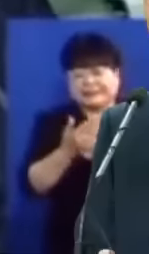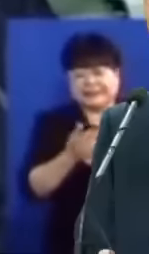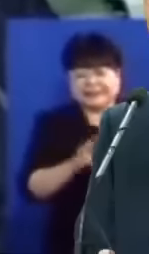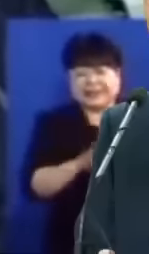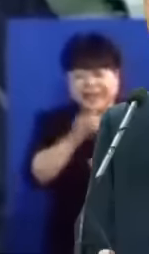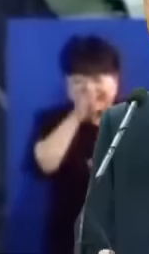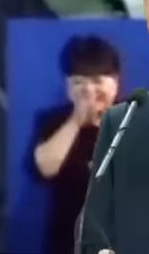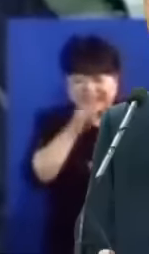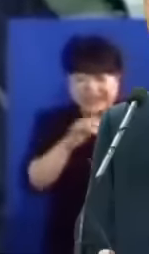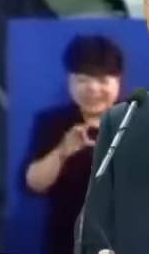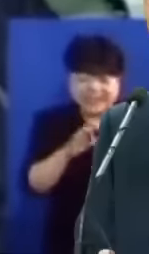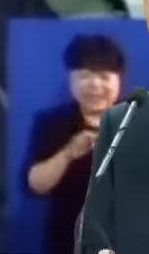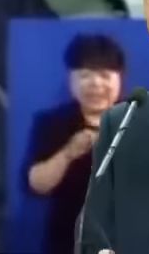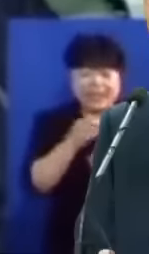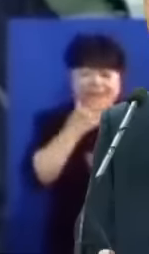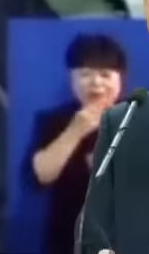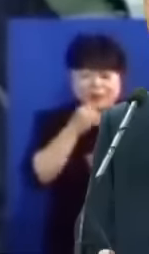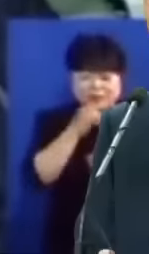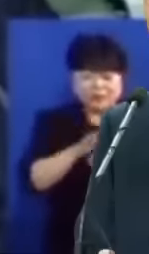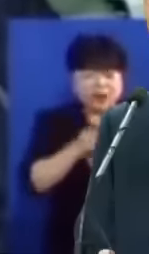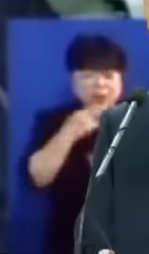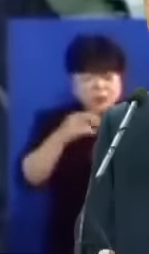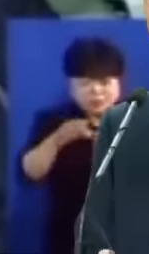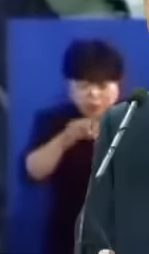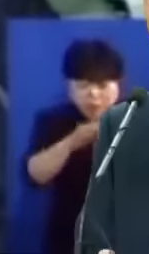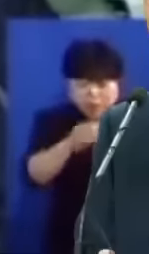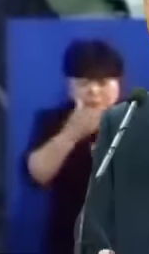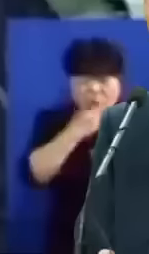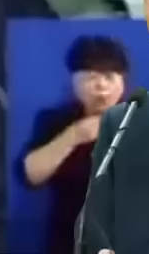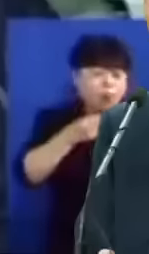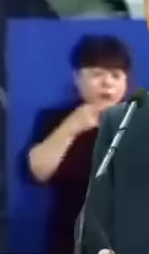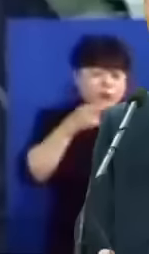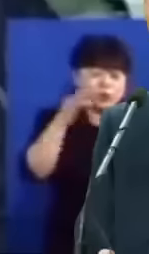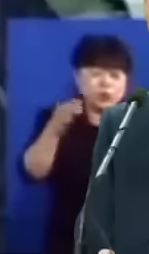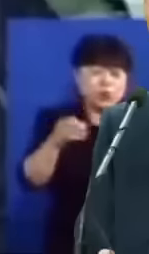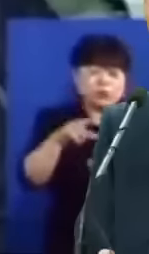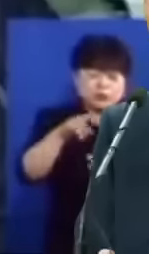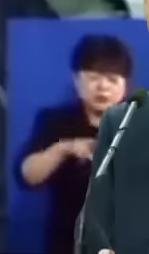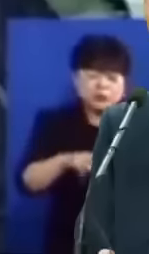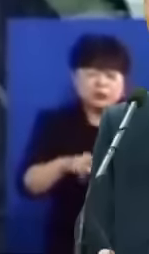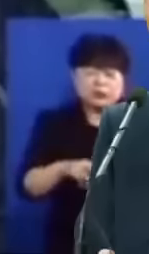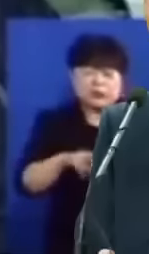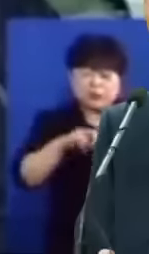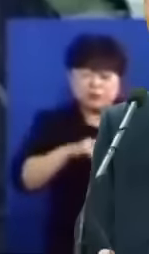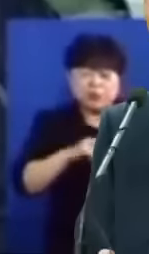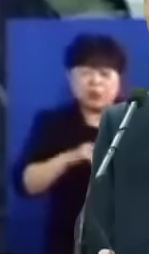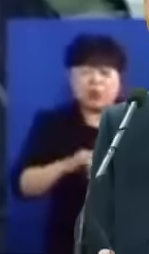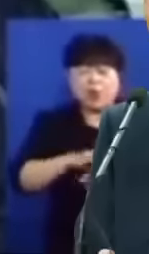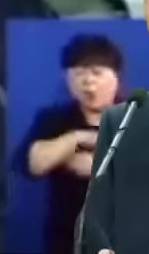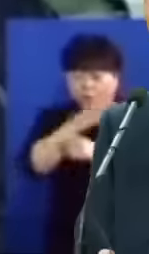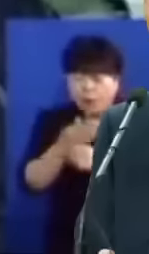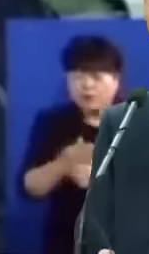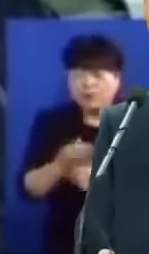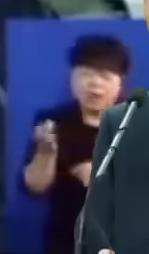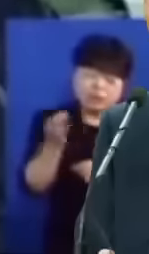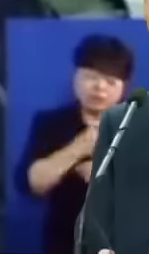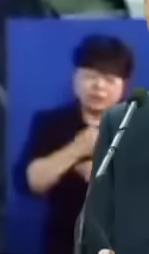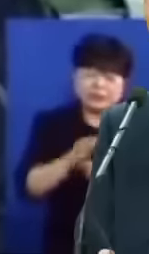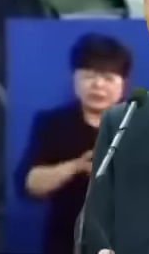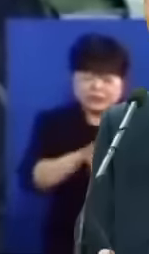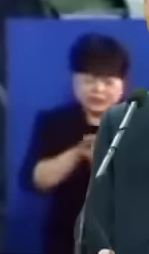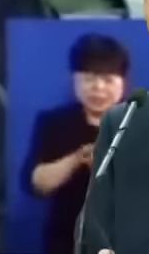있어야 행복하지 사랑이 없으면 행복하지 않아요. 돈이나 지위나 명예나 권세나 부귀나 영화가